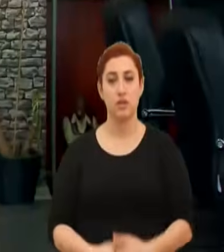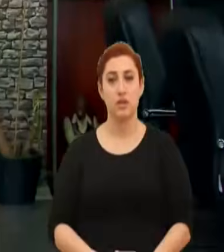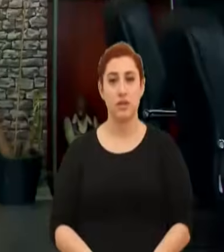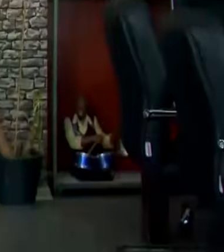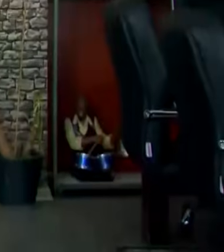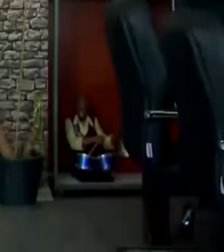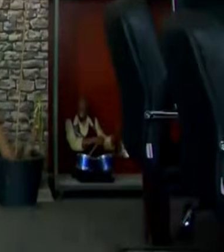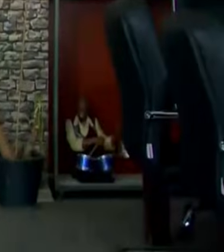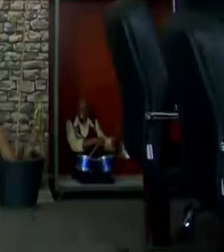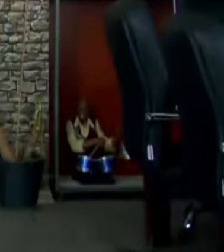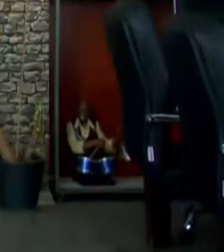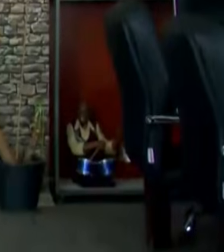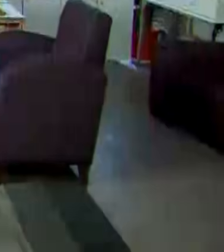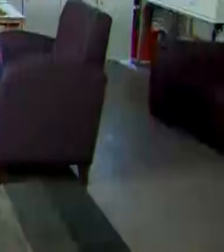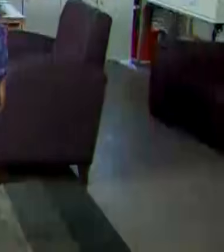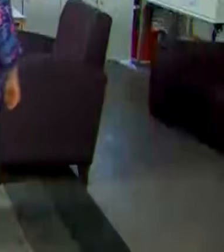buyurun.